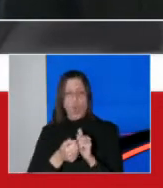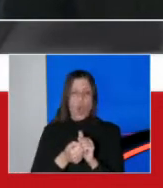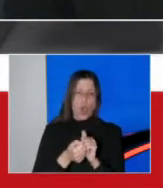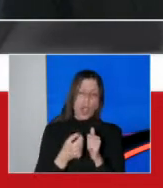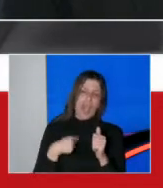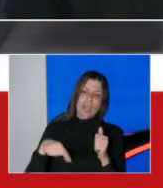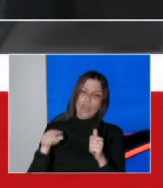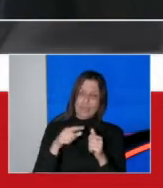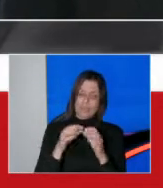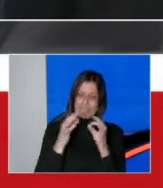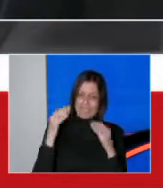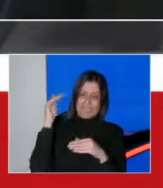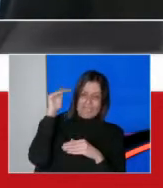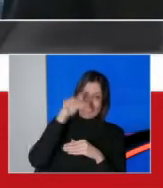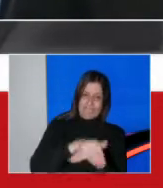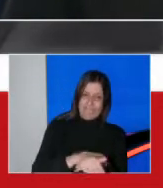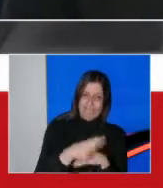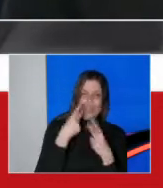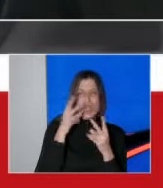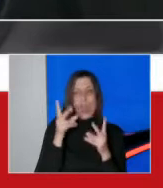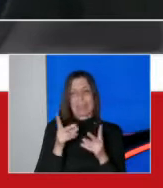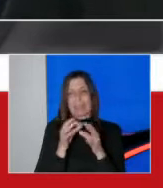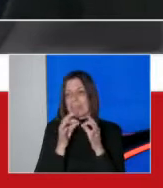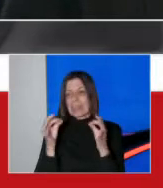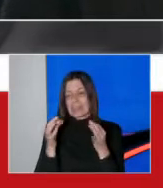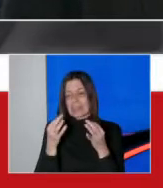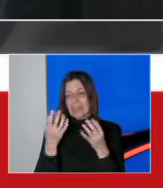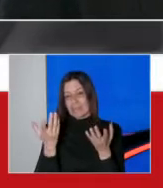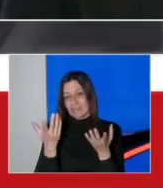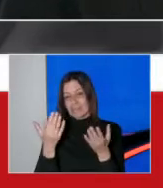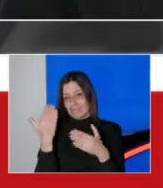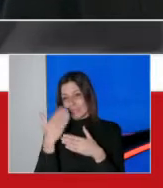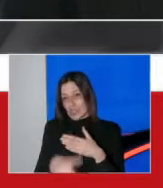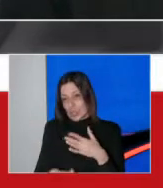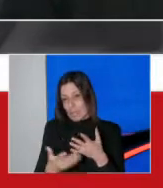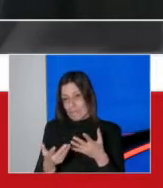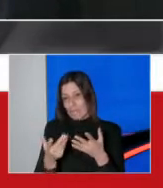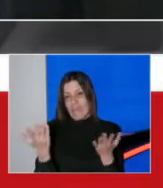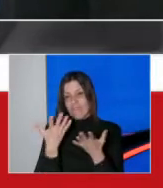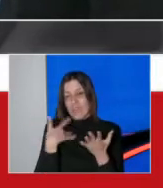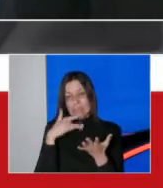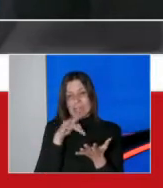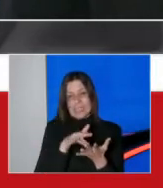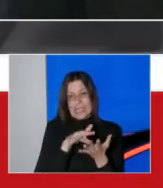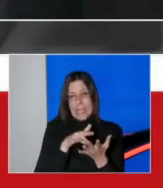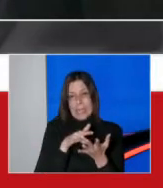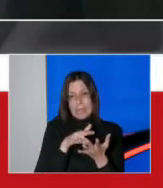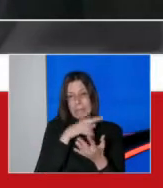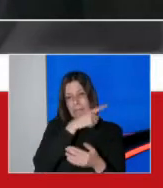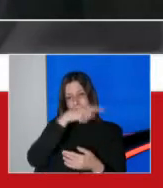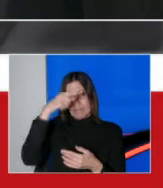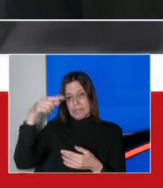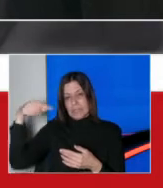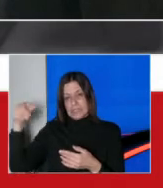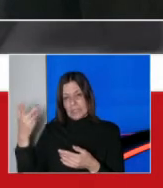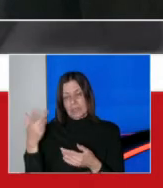במגמת ירידה, אפשר לראות את האור בקצה המנהרה, איפה אתה יכול למקם אותנו באמת על הגרף הזה, על הציר הזה?